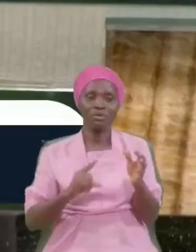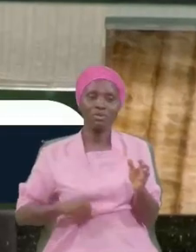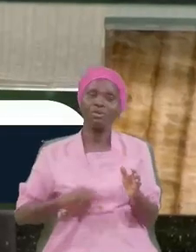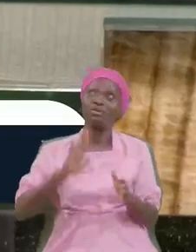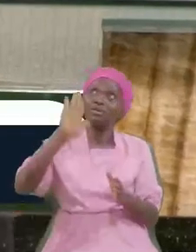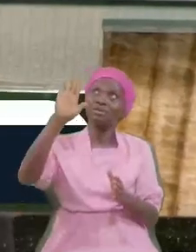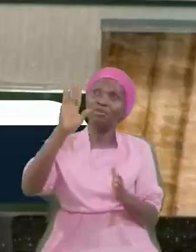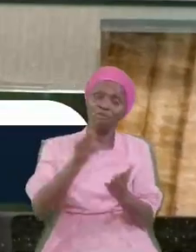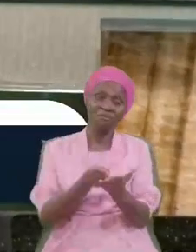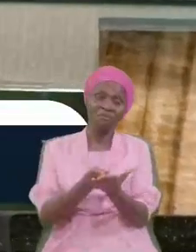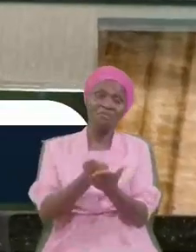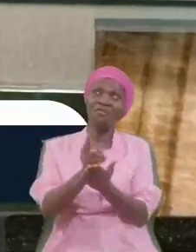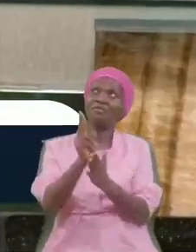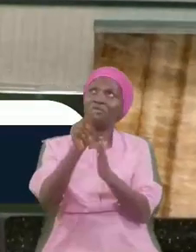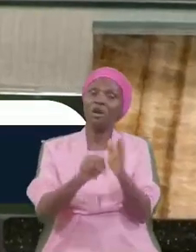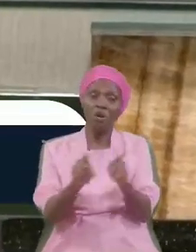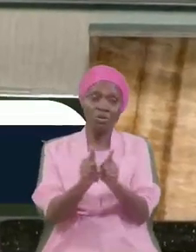Verset 5.